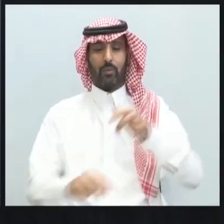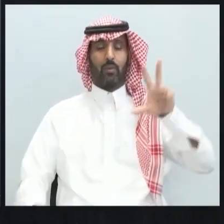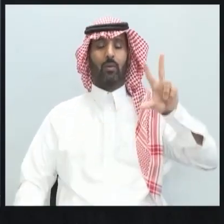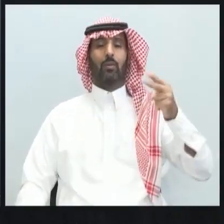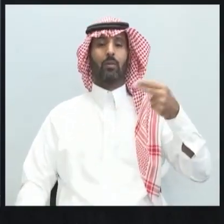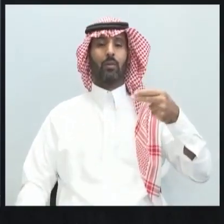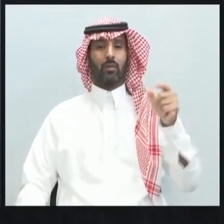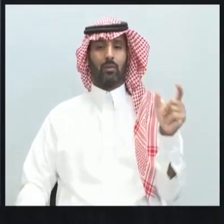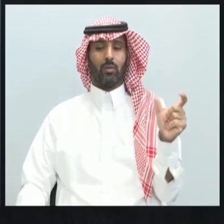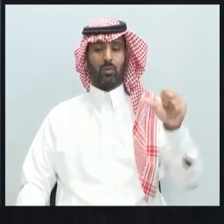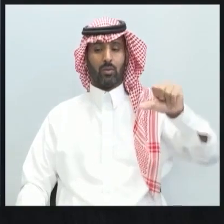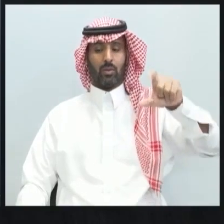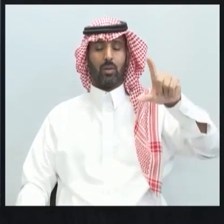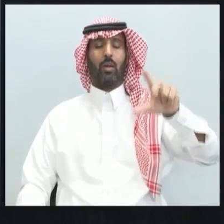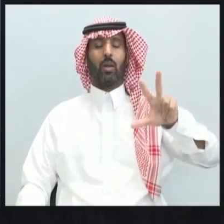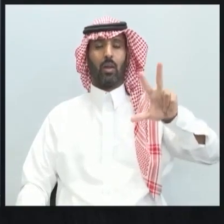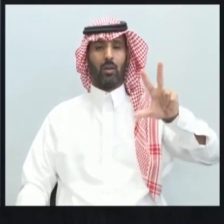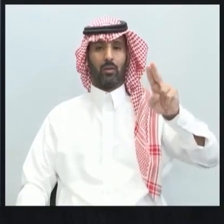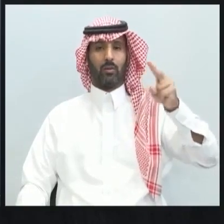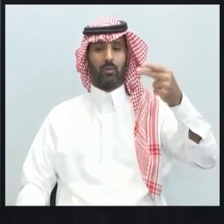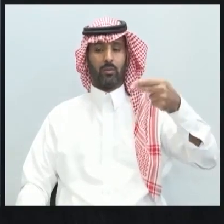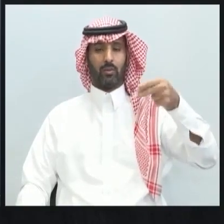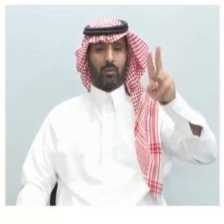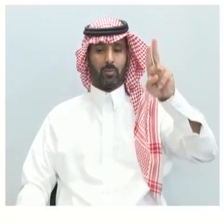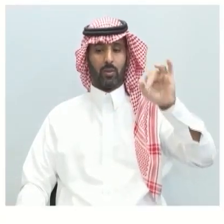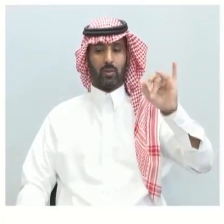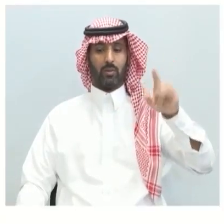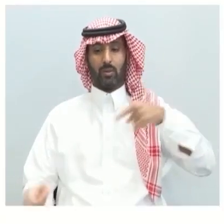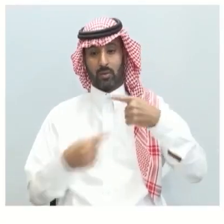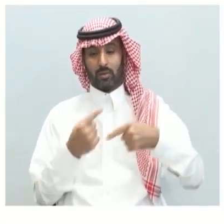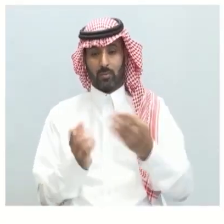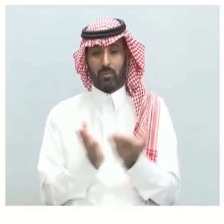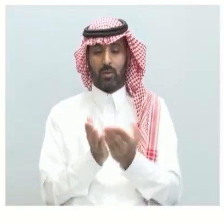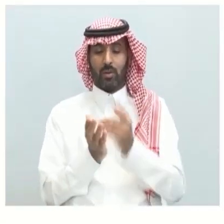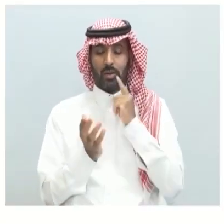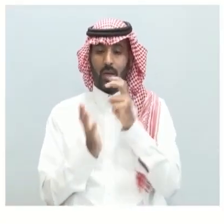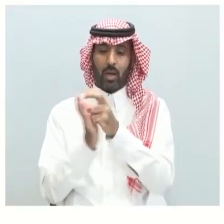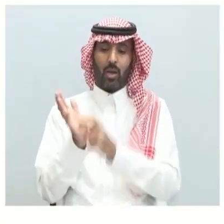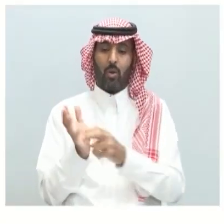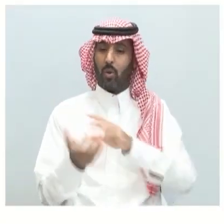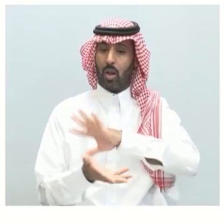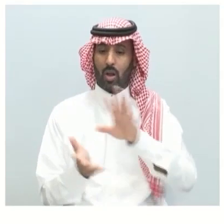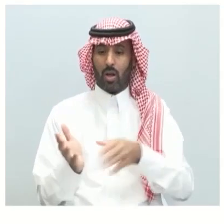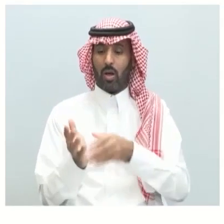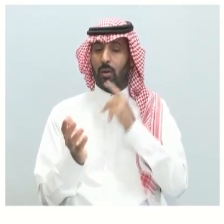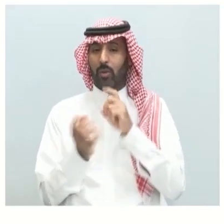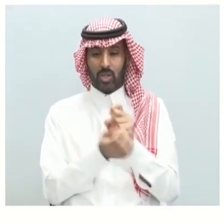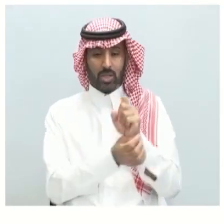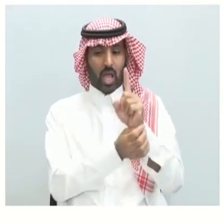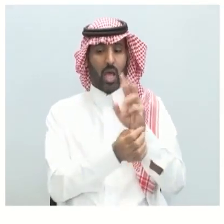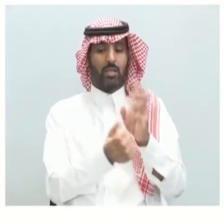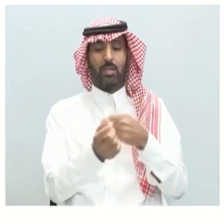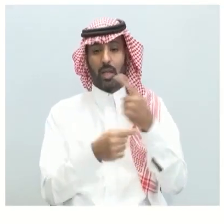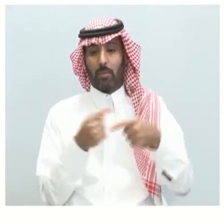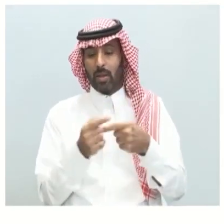العنود ناصر العتيبي نرحب باستاذ لغه الاشاره صالح العوجان اليوم باذن الله سيكون القانون العام للغازات وهو